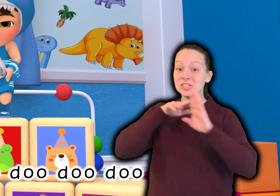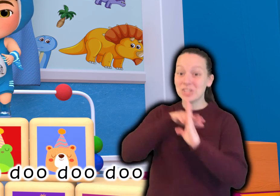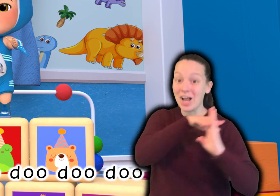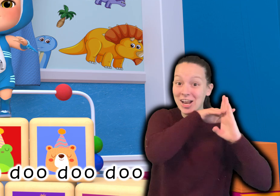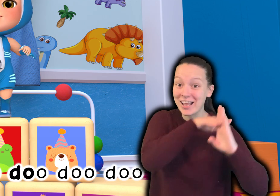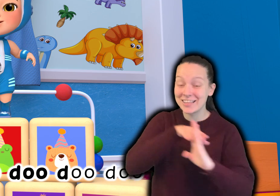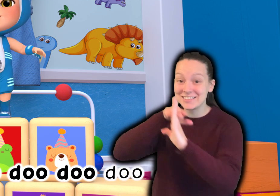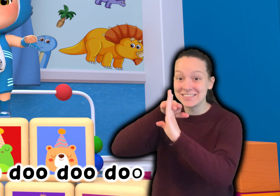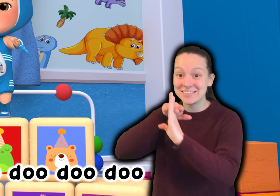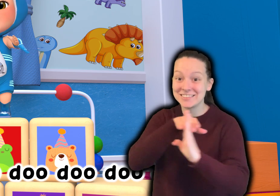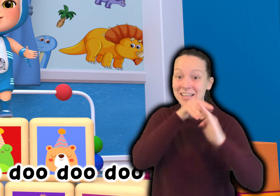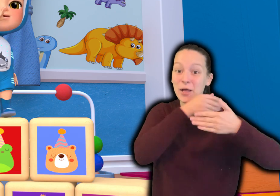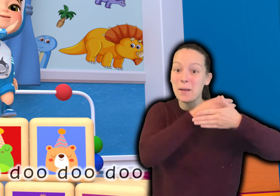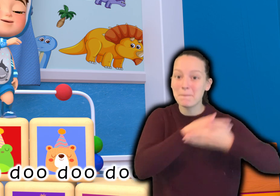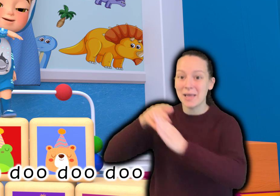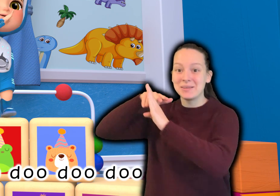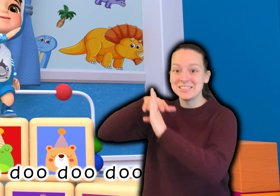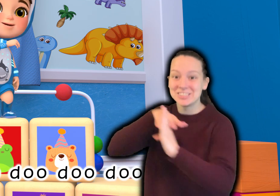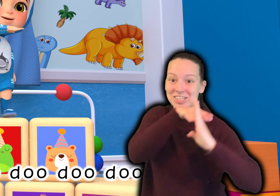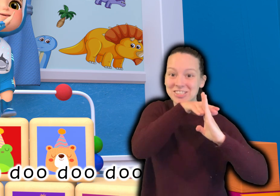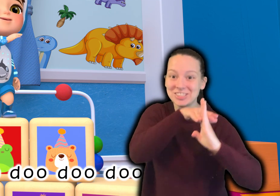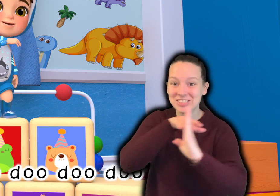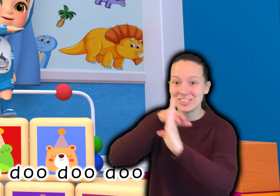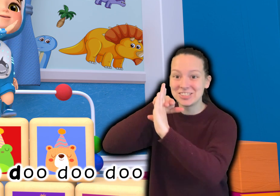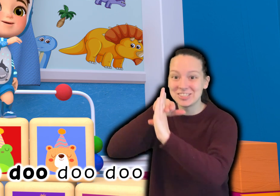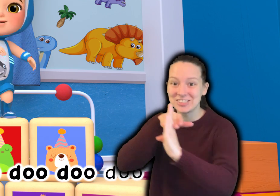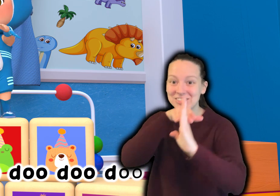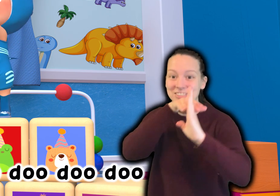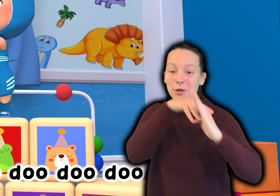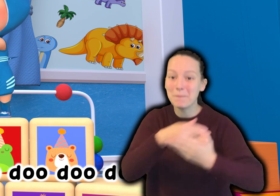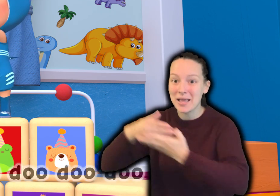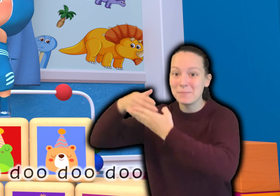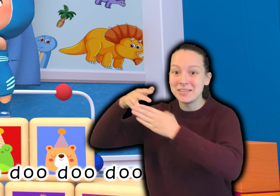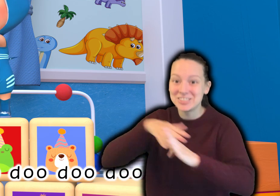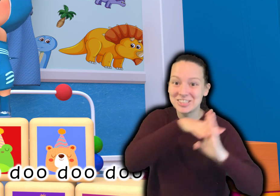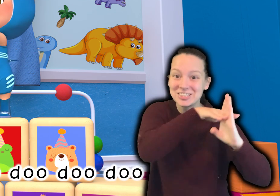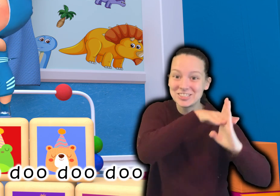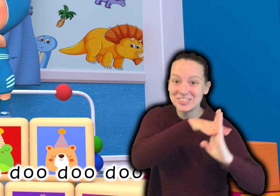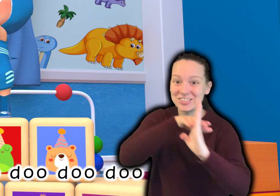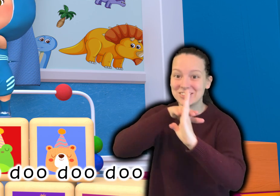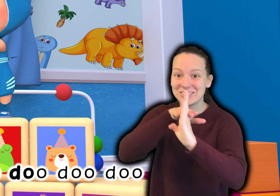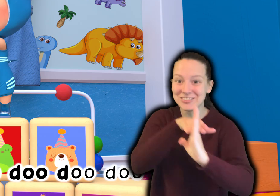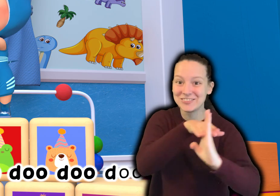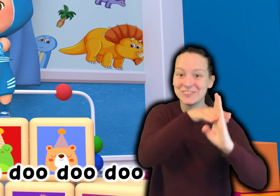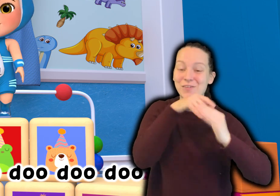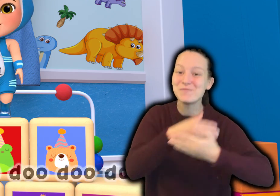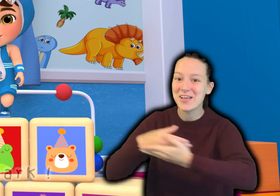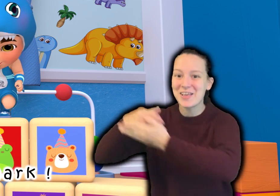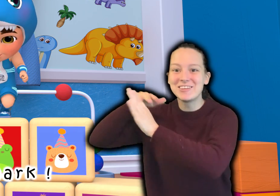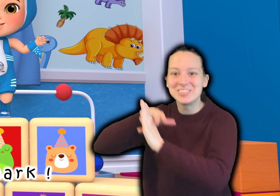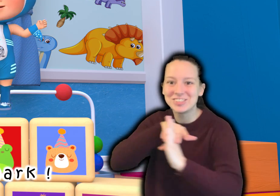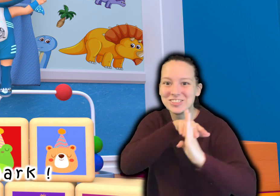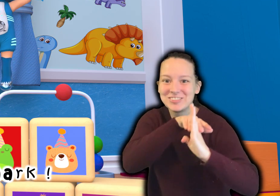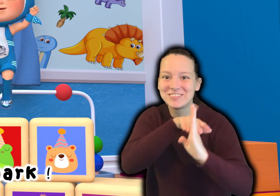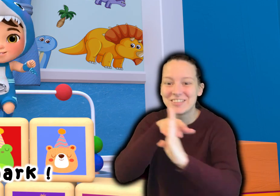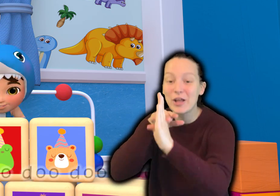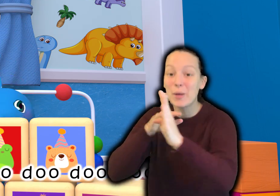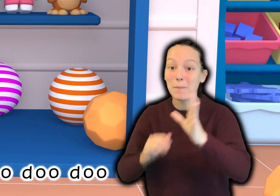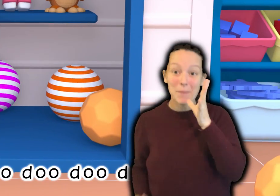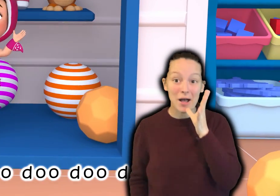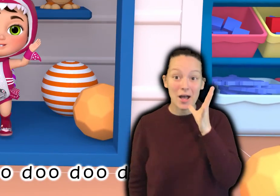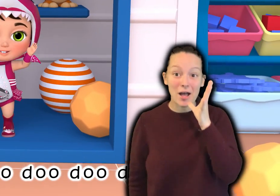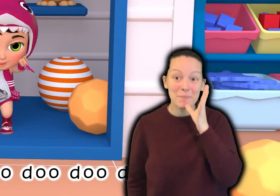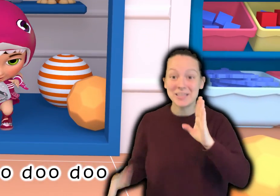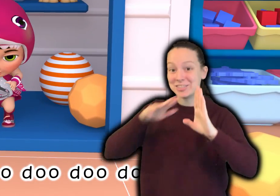baby shark doo doo doo doo doo doo baby shark doo doo doo doo doo doo baby shark doo doo doo doo do doo baby